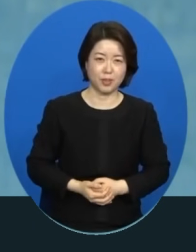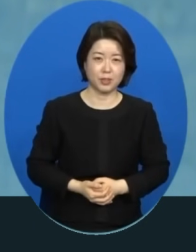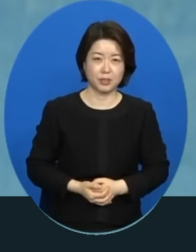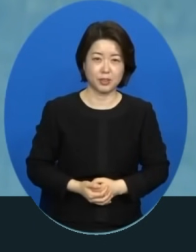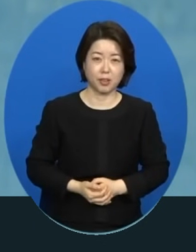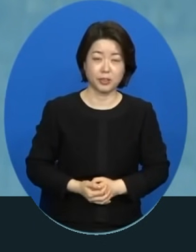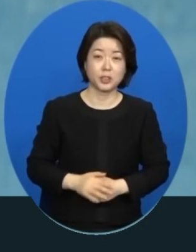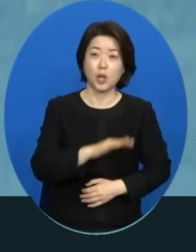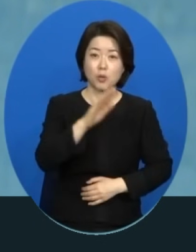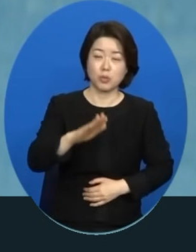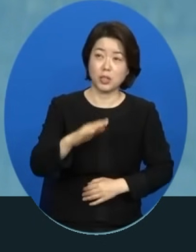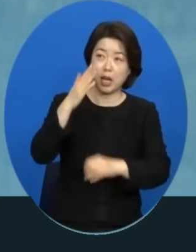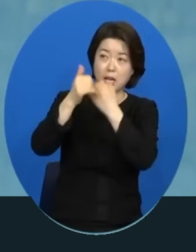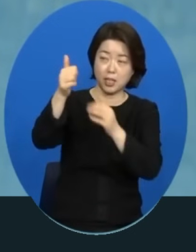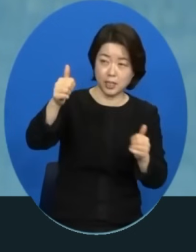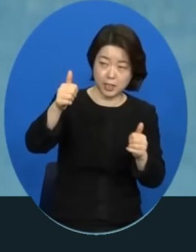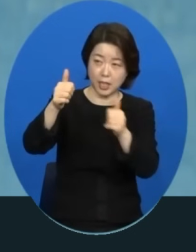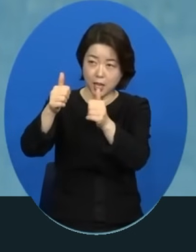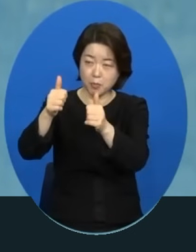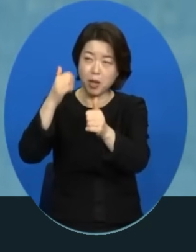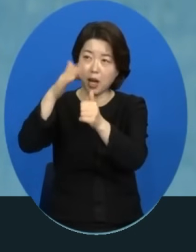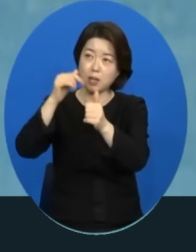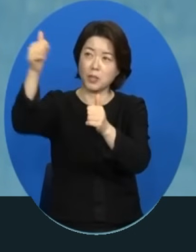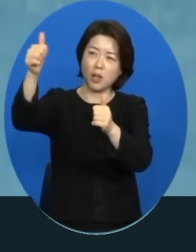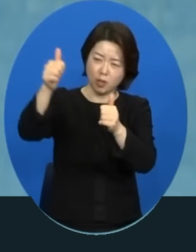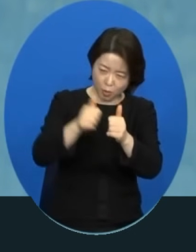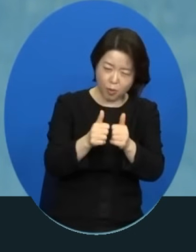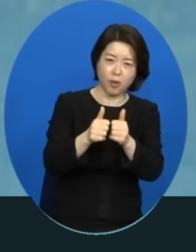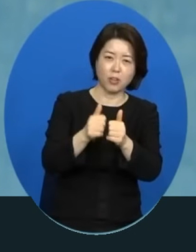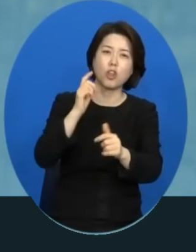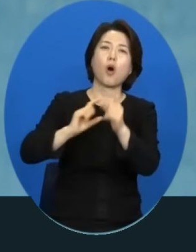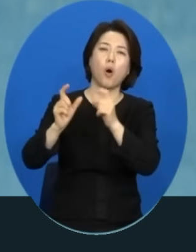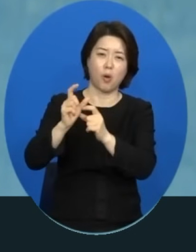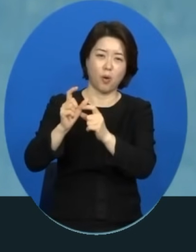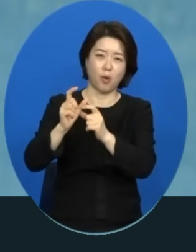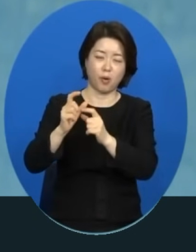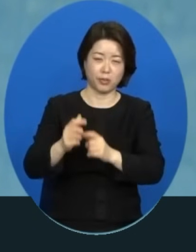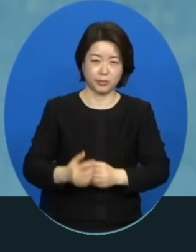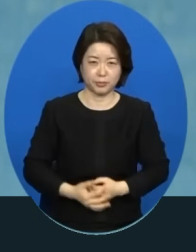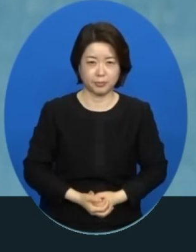우리가 하나님께 다가가면 그분도 더 다가오신다는 거예요.